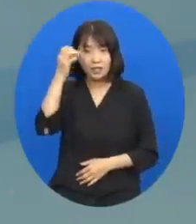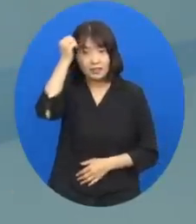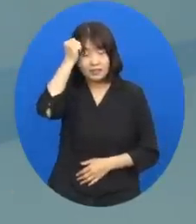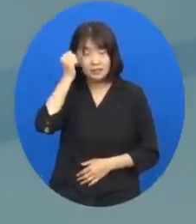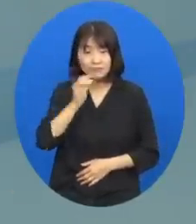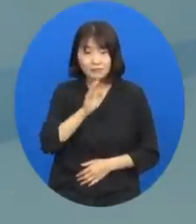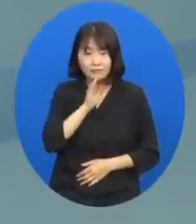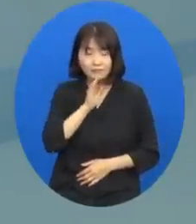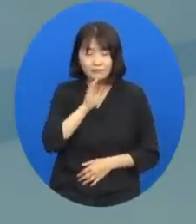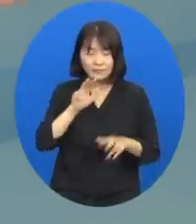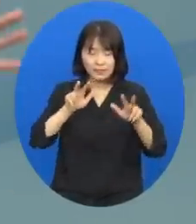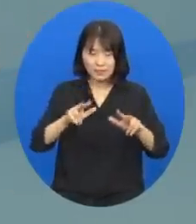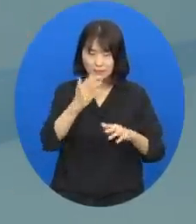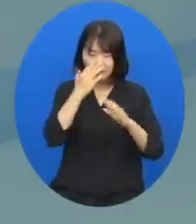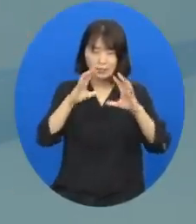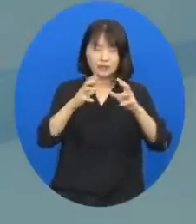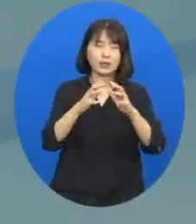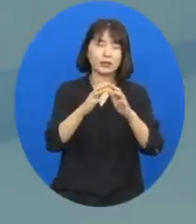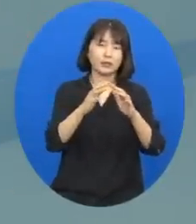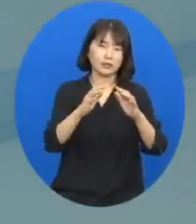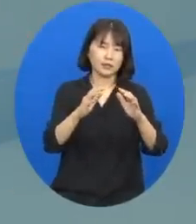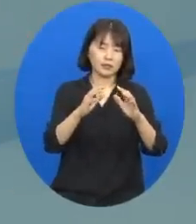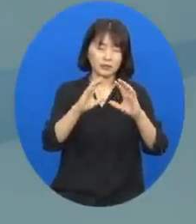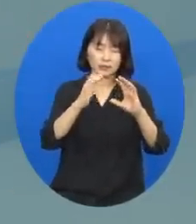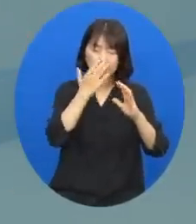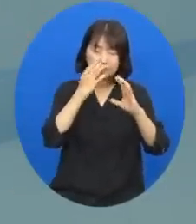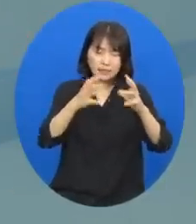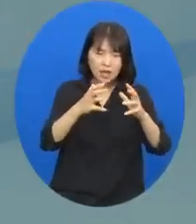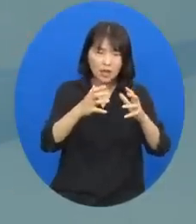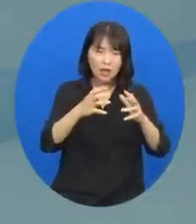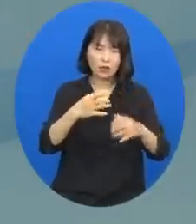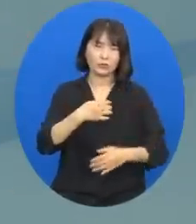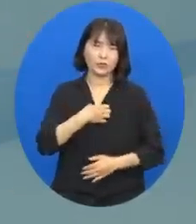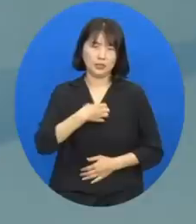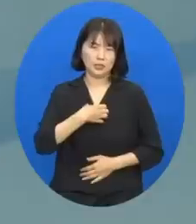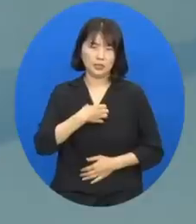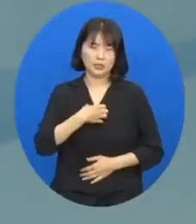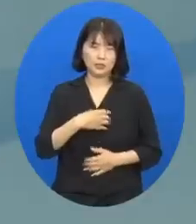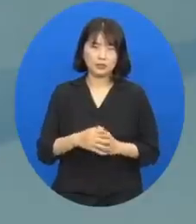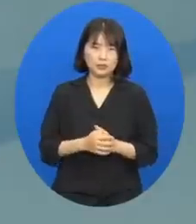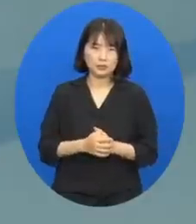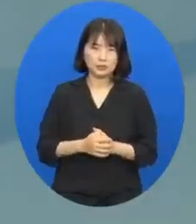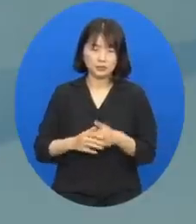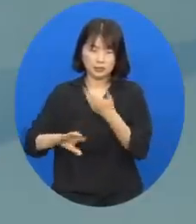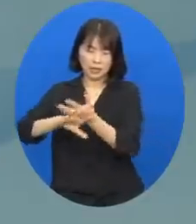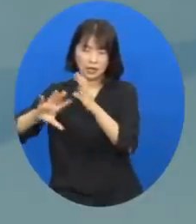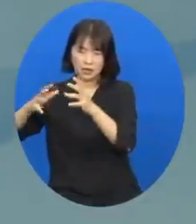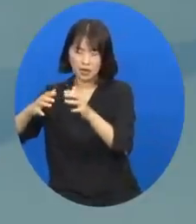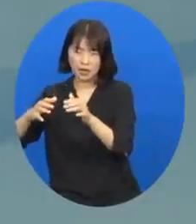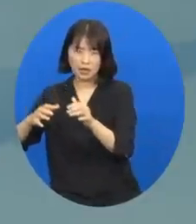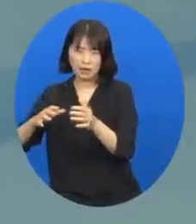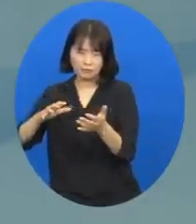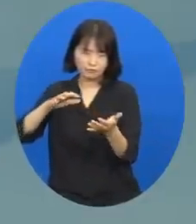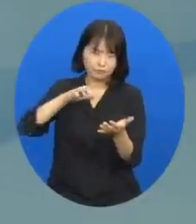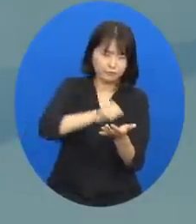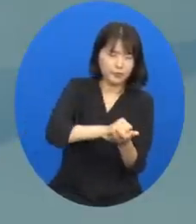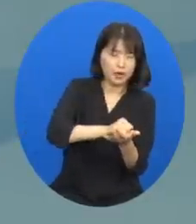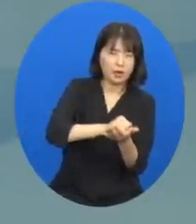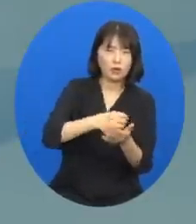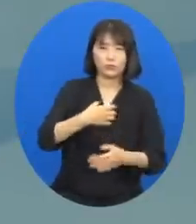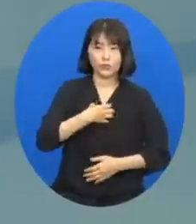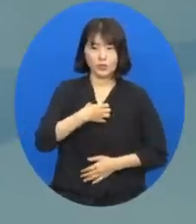굉장히 위기의 요 물레 3세의 해서 침략을 당하고 있습니다 그런다면 4월에 입장에서는 다윗이